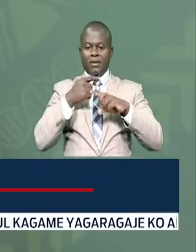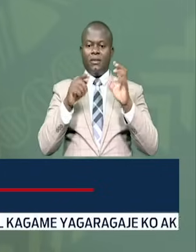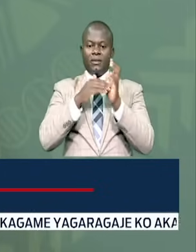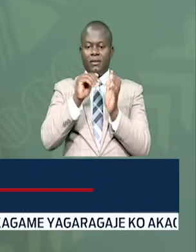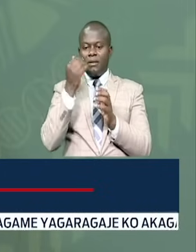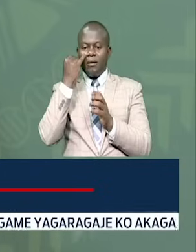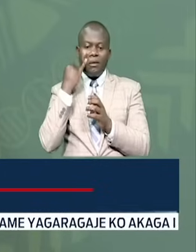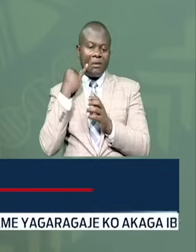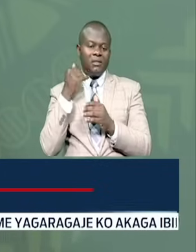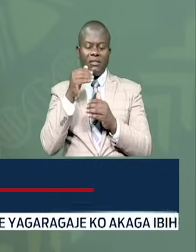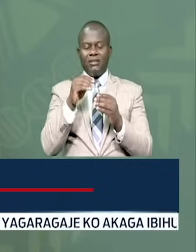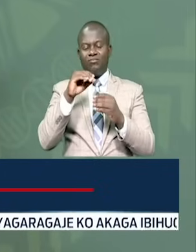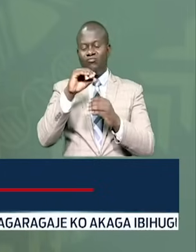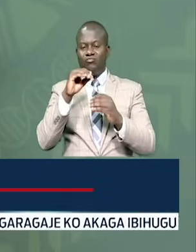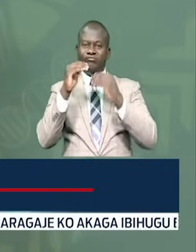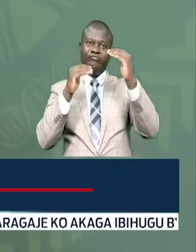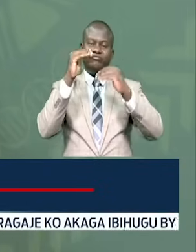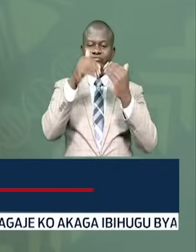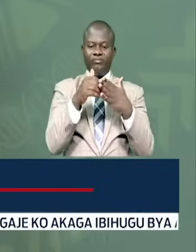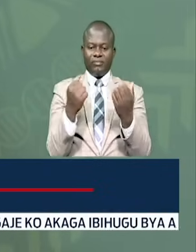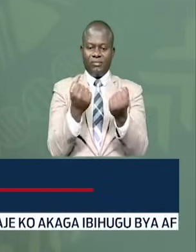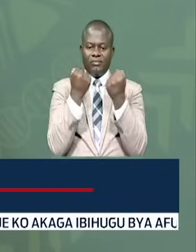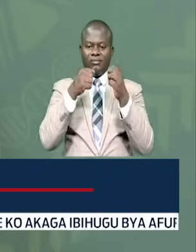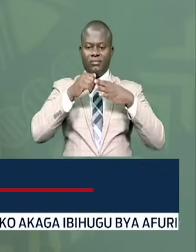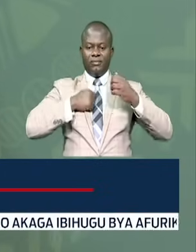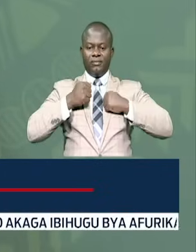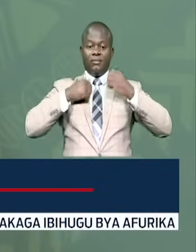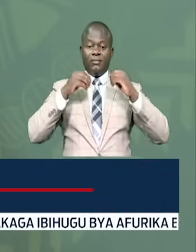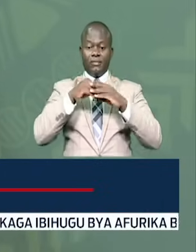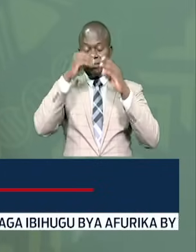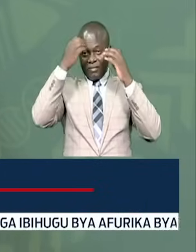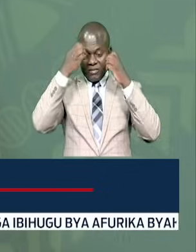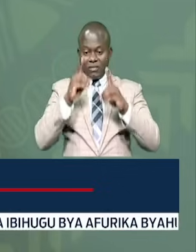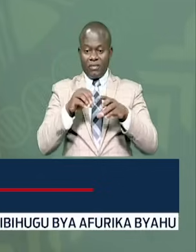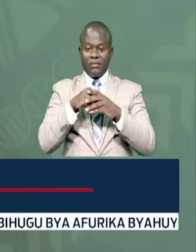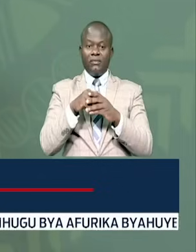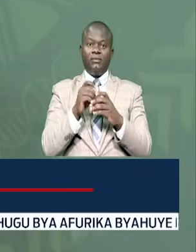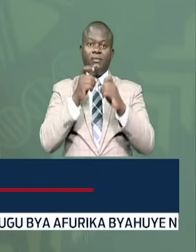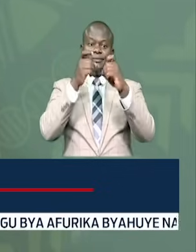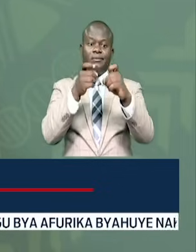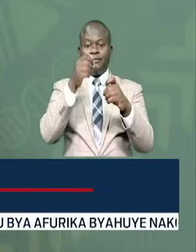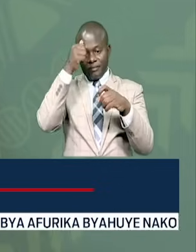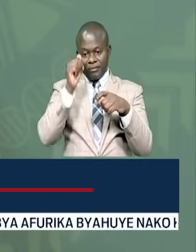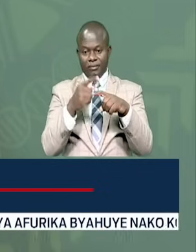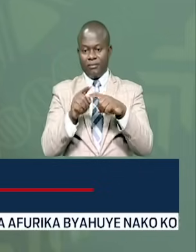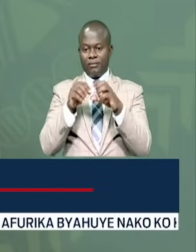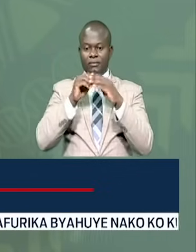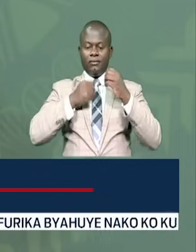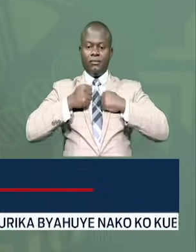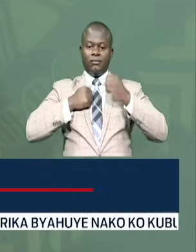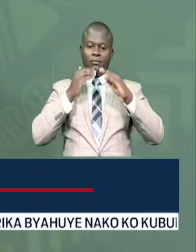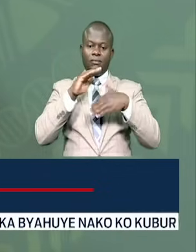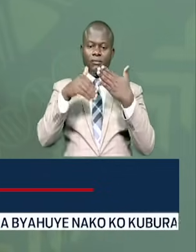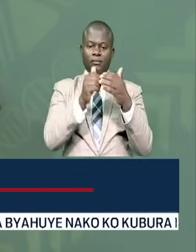ni urusobe rw'inzego zubakitse ndetse zikomeye hano mu Rwanda, haba mu burezi, impano zitandukanye ziri hano mu Rwanda ndetse